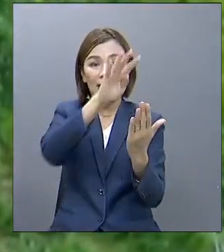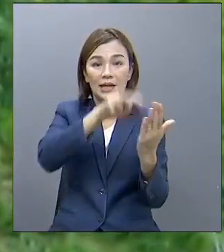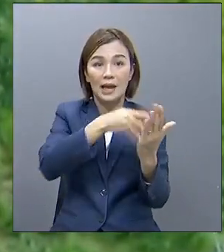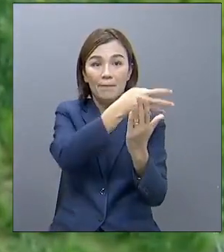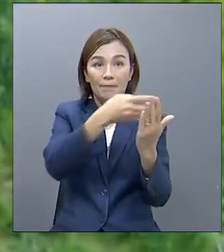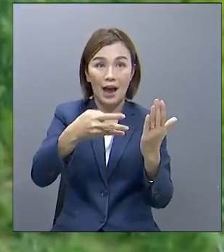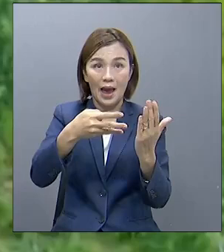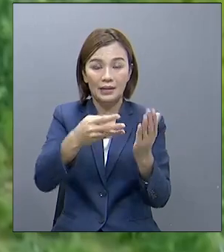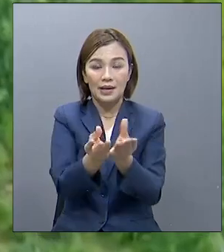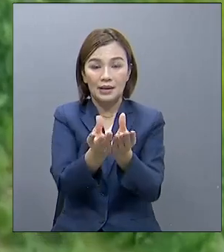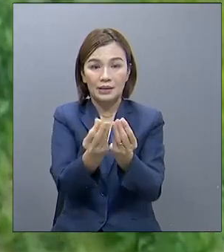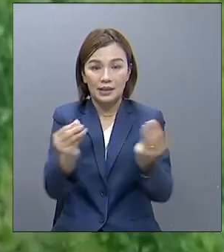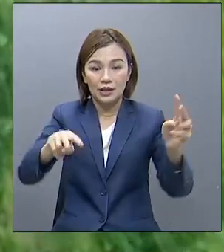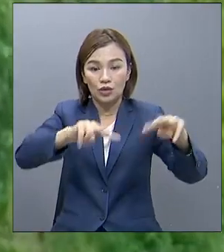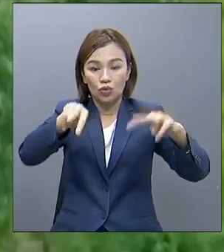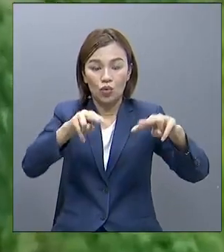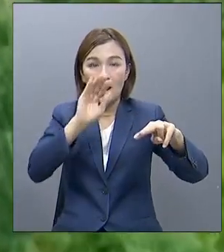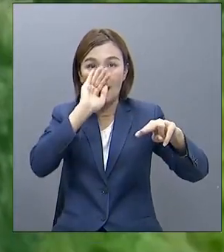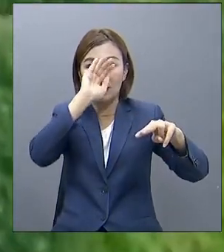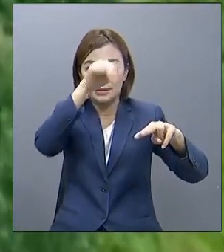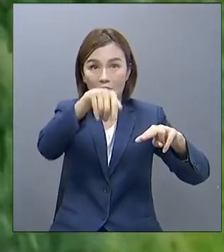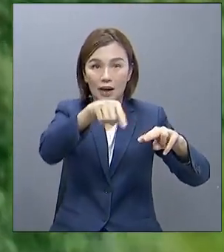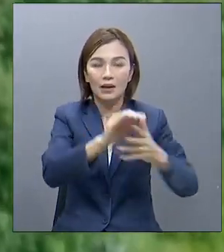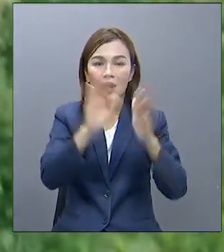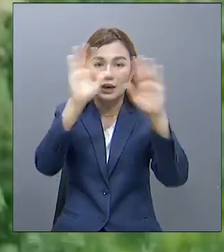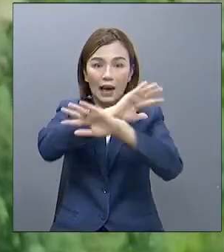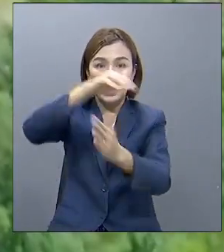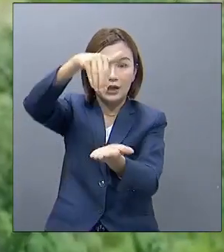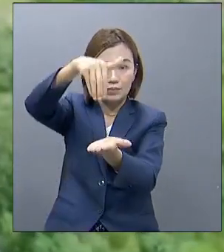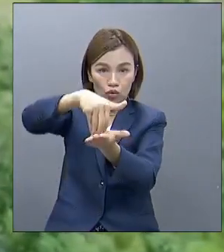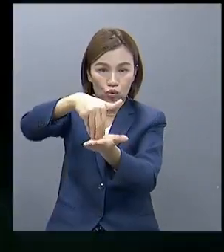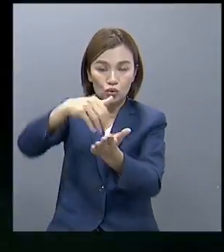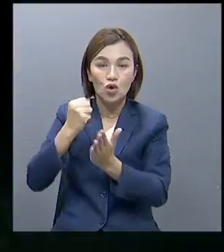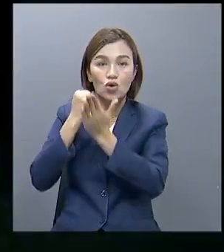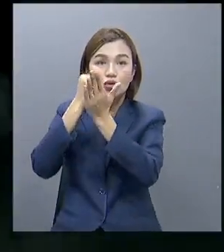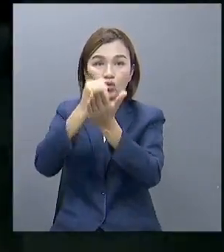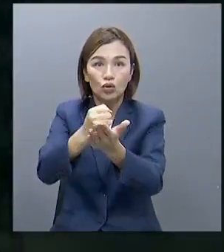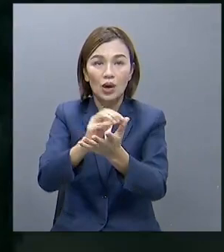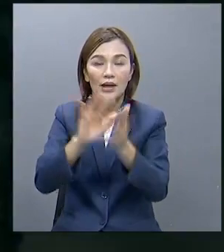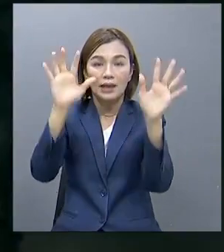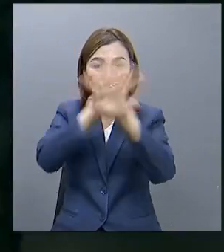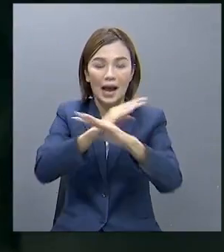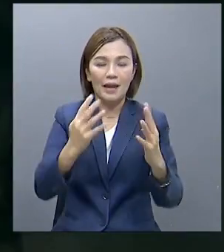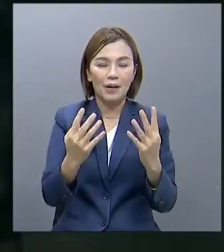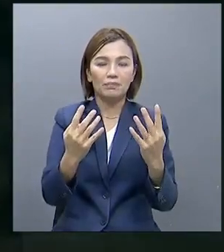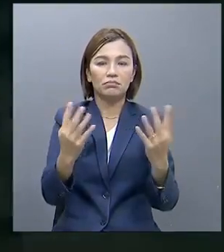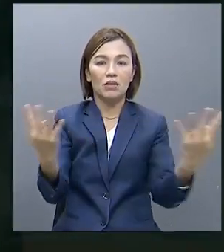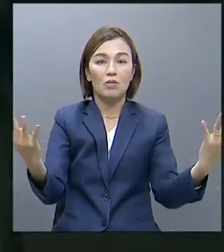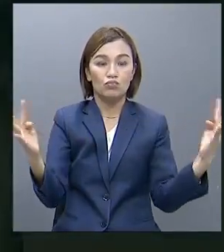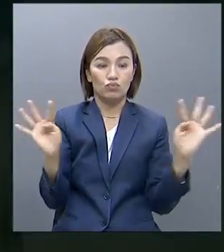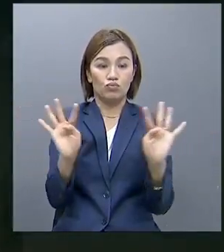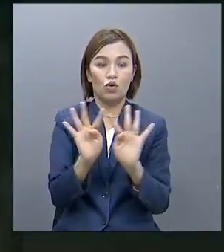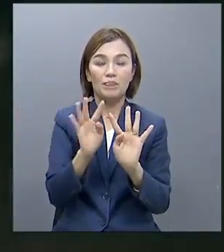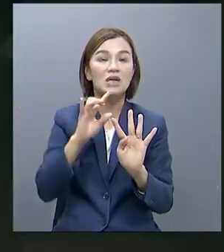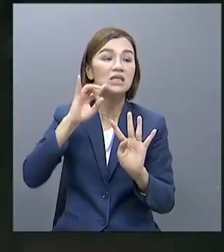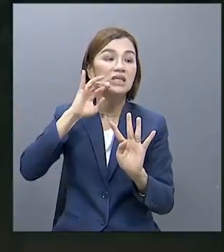มประชากรช้างเหมือนกับเป็นศูนย์พักพิงอย่างนี้ฮะก็ทำเป็นเหมือนกับเป็นคอกแล้วก็นำช้างที่เกเรเหล่